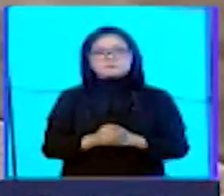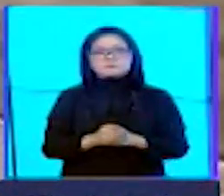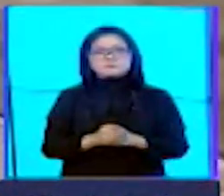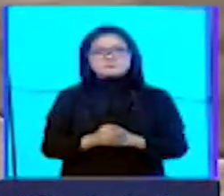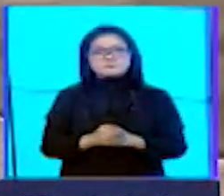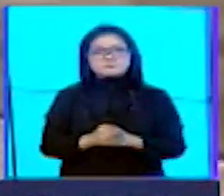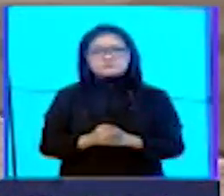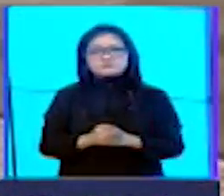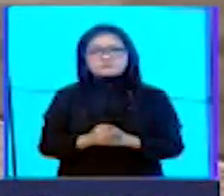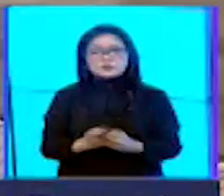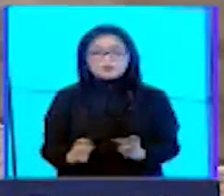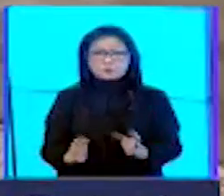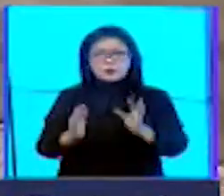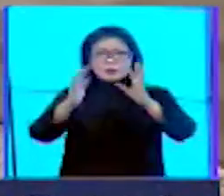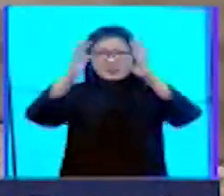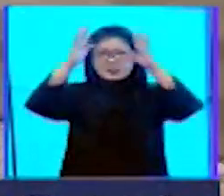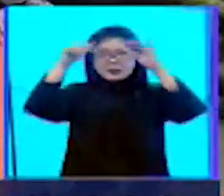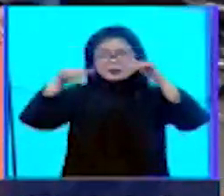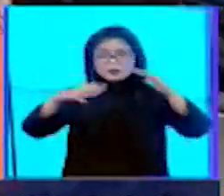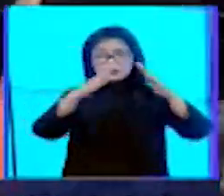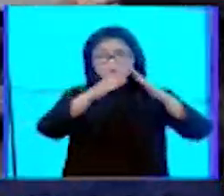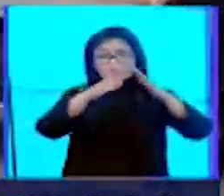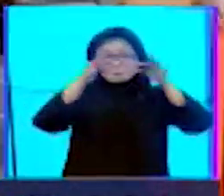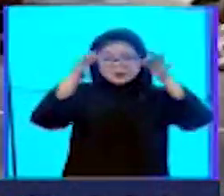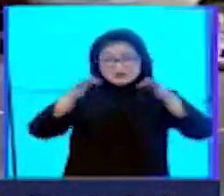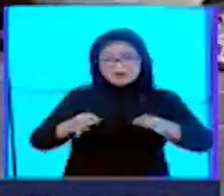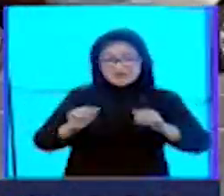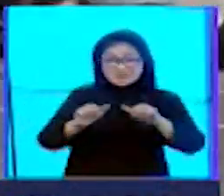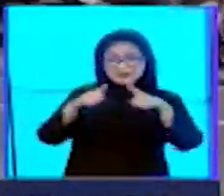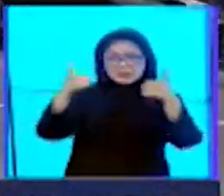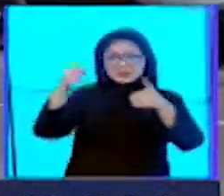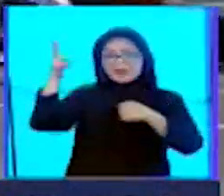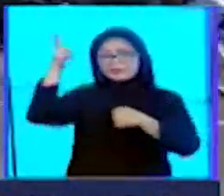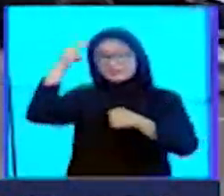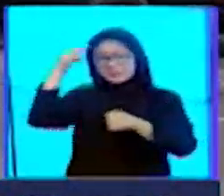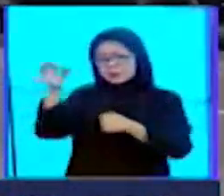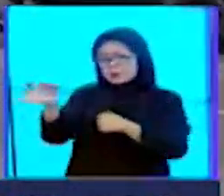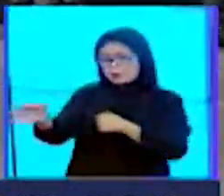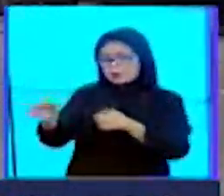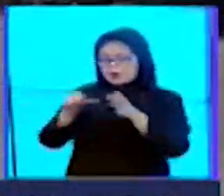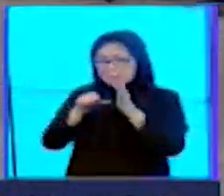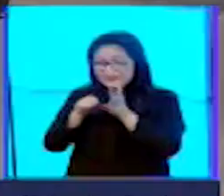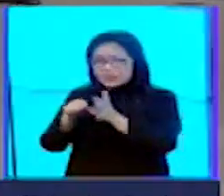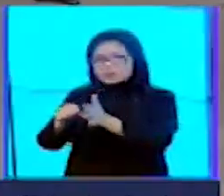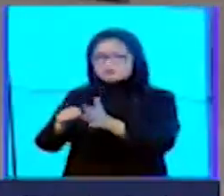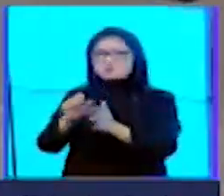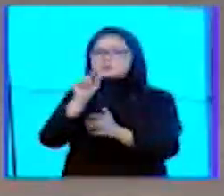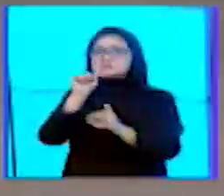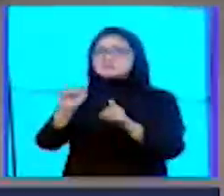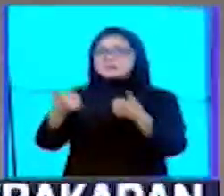Pasca kebakaran lembaga pemasyarakatan kelas 1 Tangerang, pemerintah kota siap membantu penanganan medis bagi para napi korban selamat.